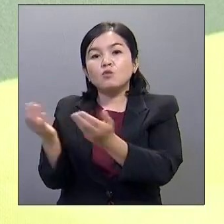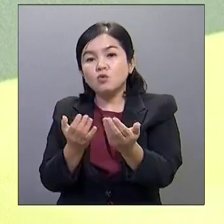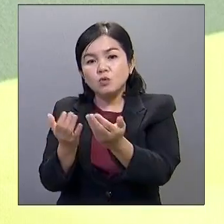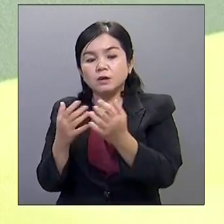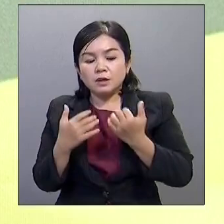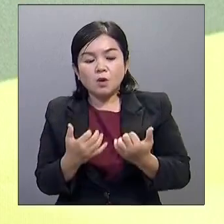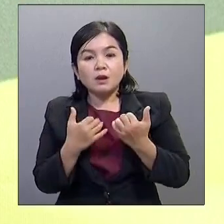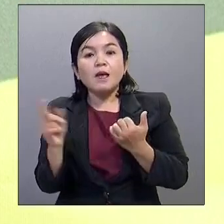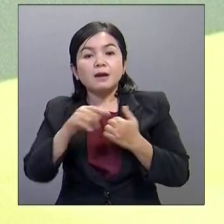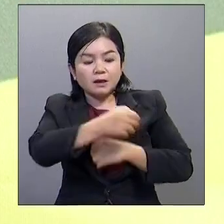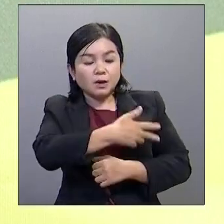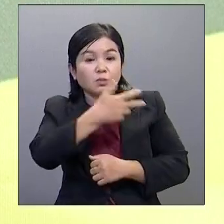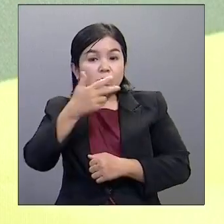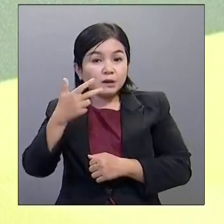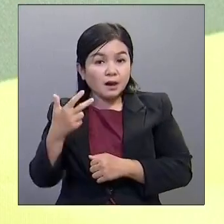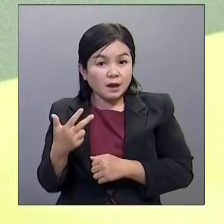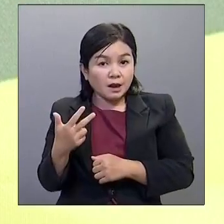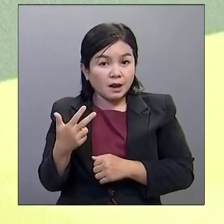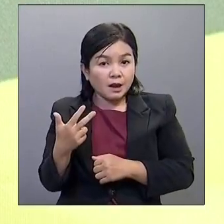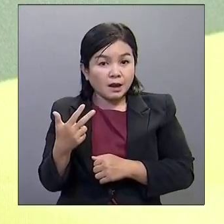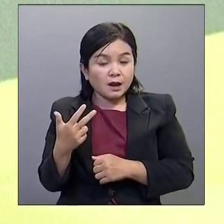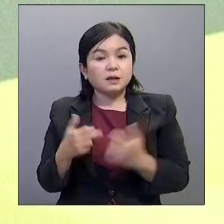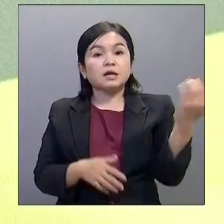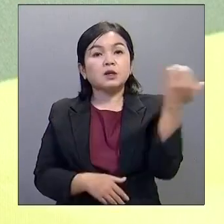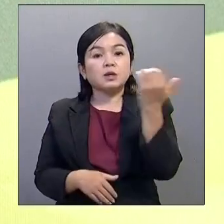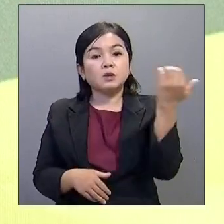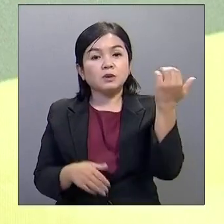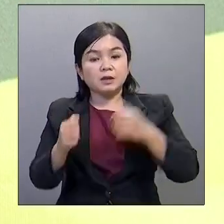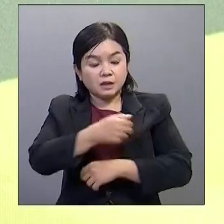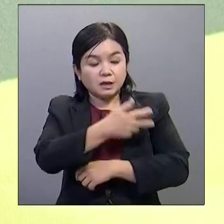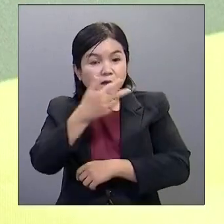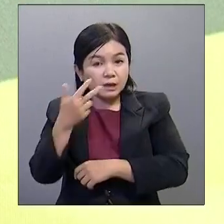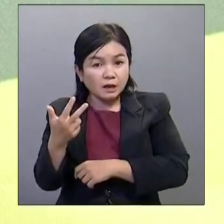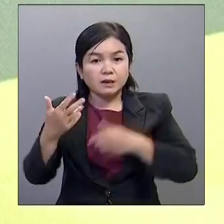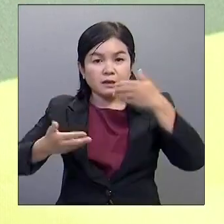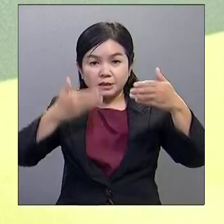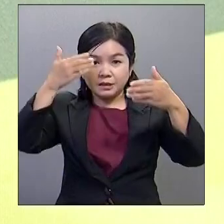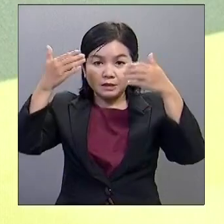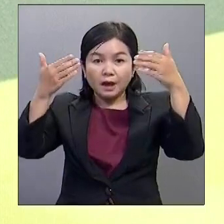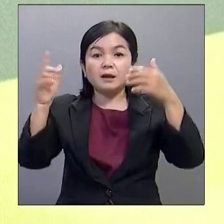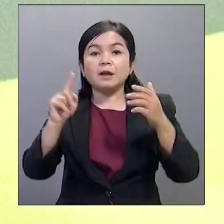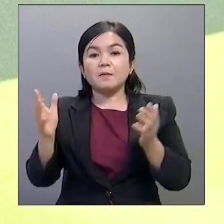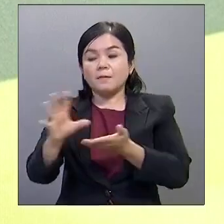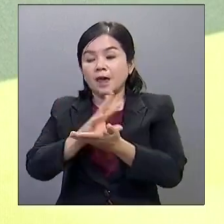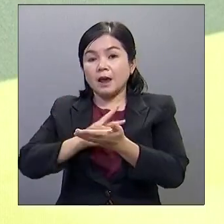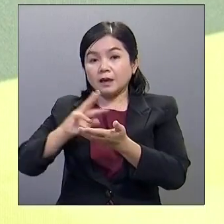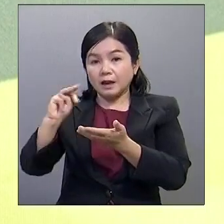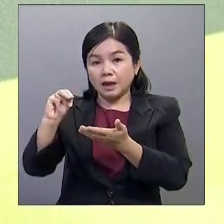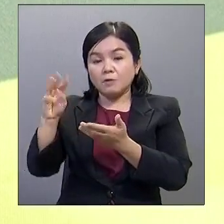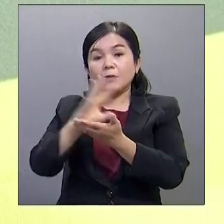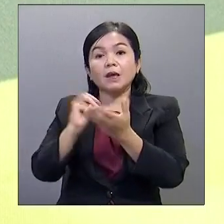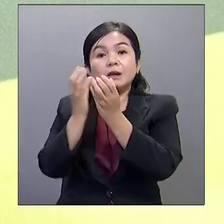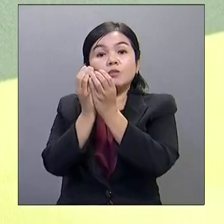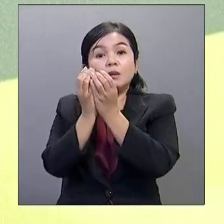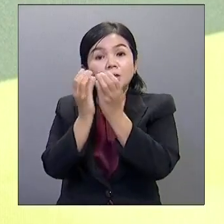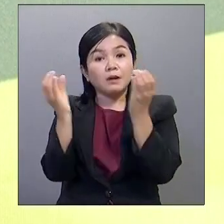คุณผู้ชมทางไทย PBS ของเราค่ะหรือว่าสถานีโทรทัศน์ไทย PBS นะคะได้มีการร่วมกิจกรรมกับทางมหาวิทยาลัยธรรมศาสตร์นะคะแล้วก็